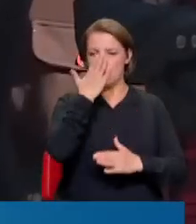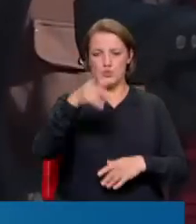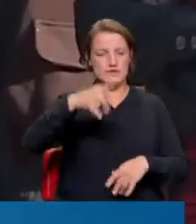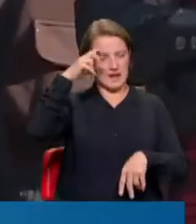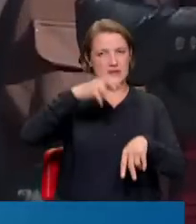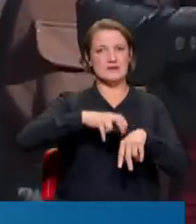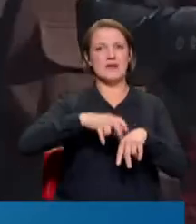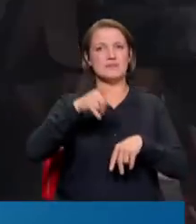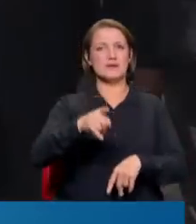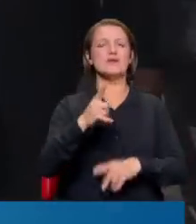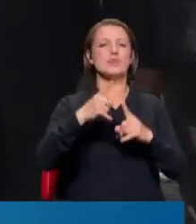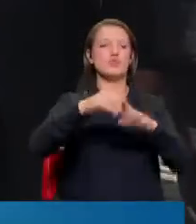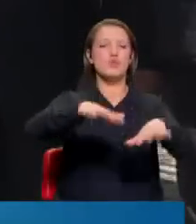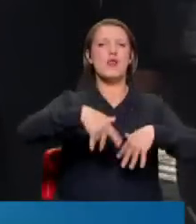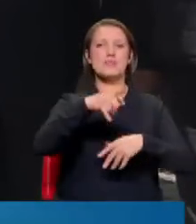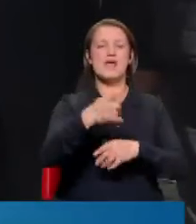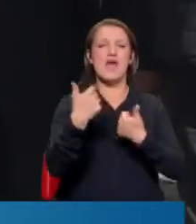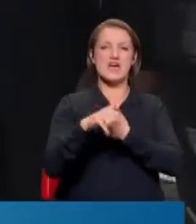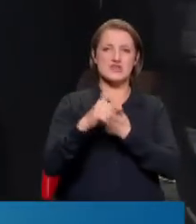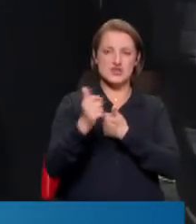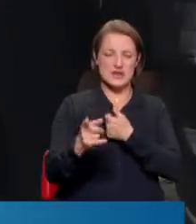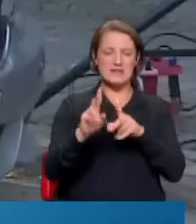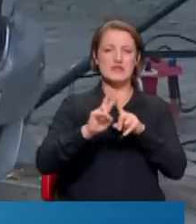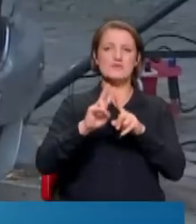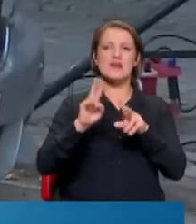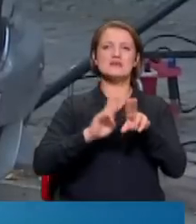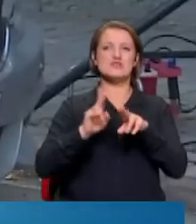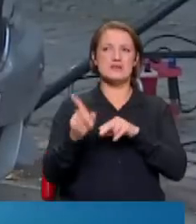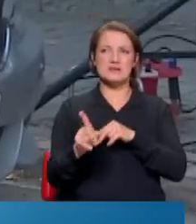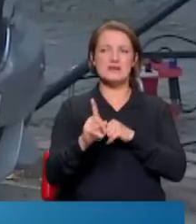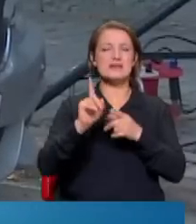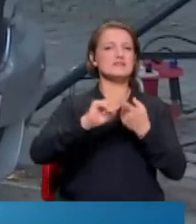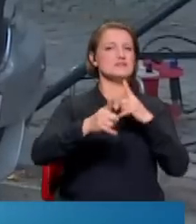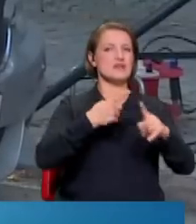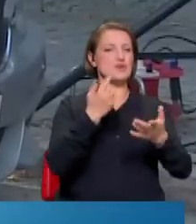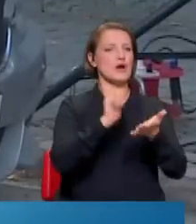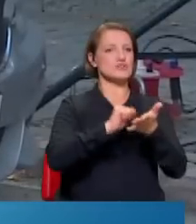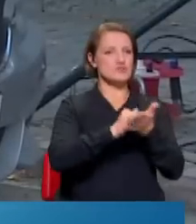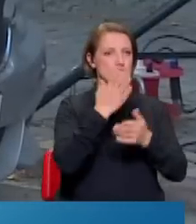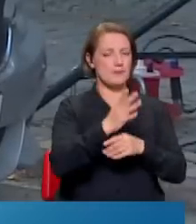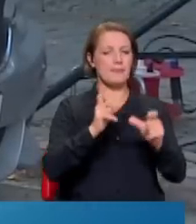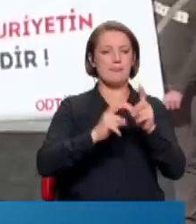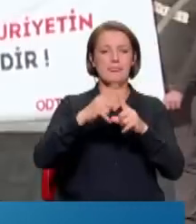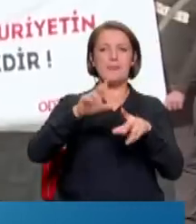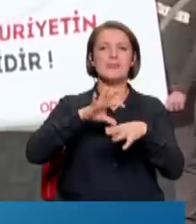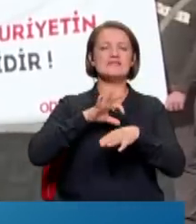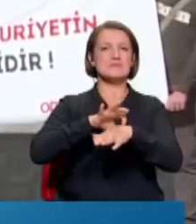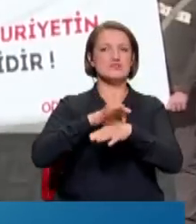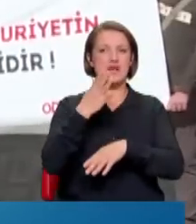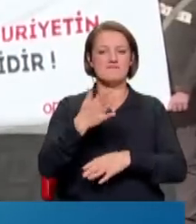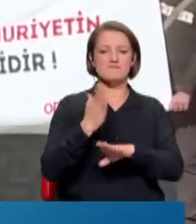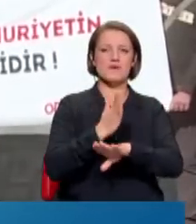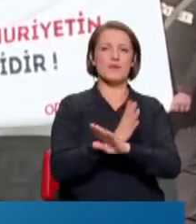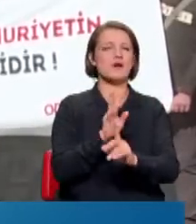anıldı Kışlalı törene kışlalı'nın eşi Nilüfer kışlalı'nın yanı sıra siyasiler gazeteciler STK temsilcileri ve